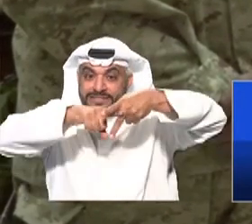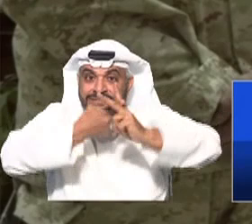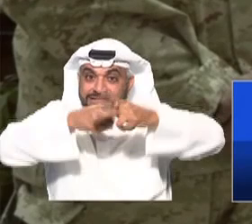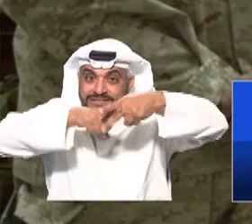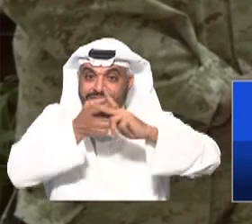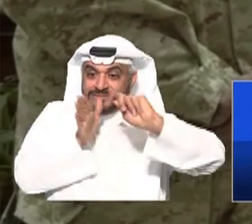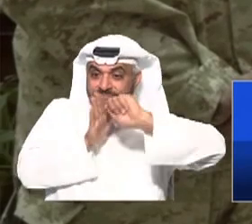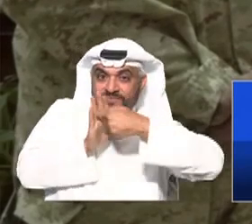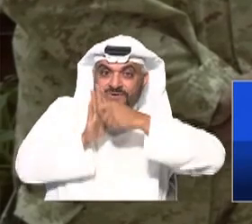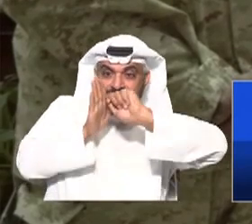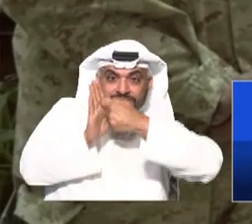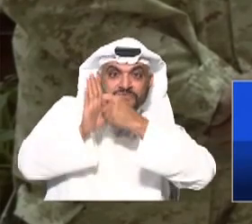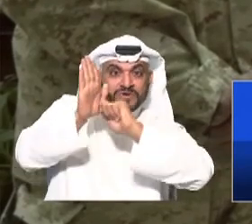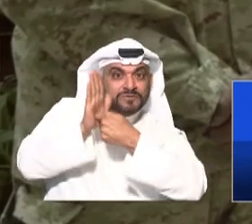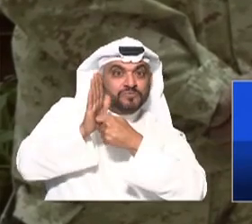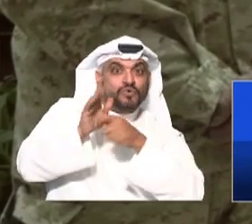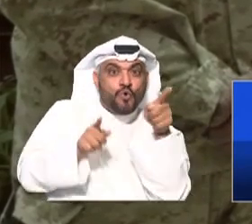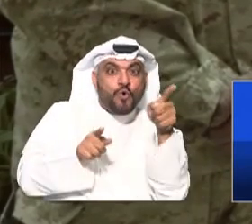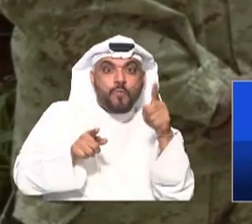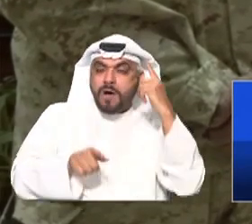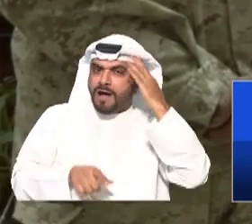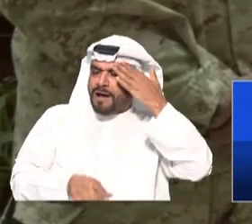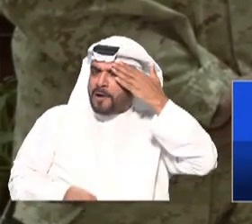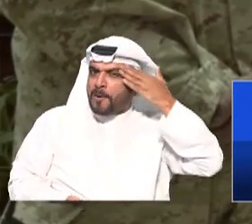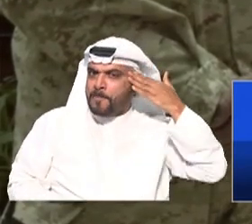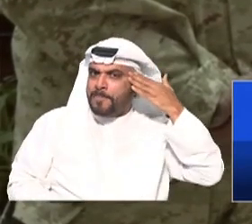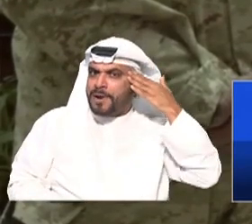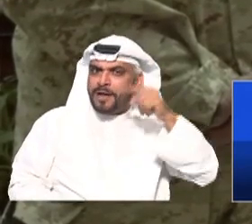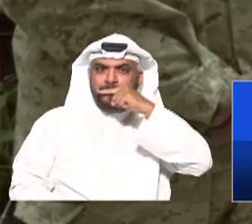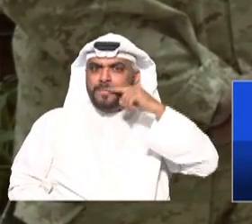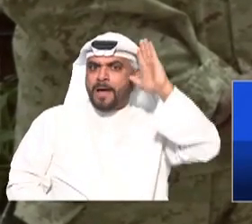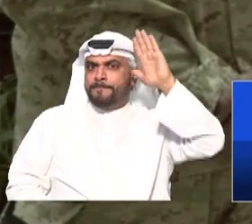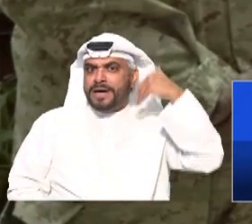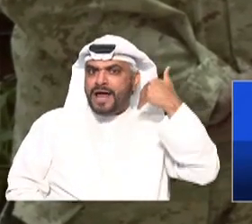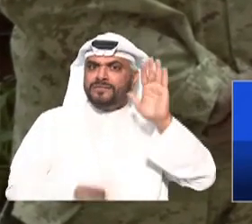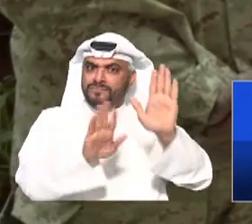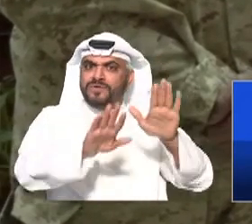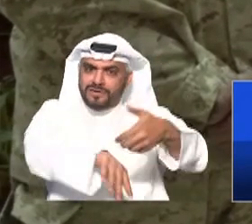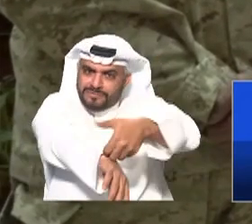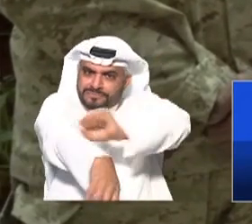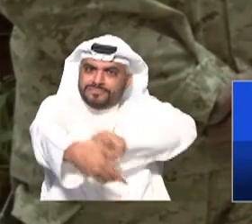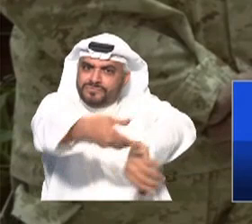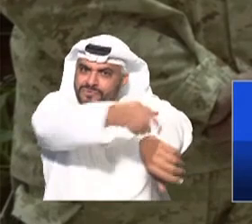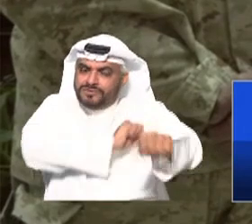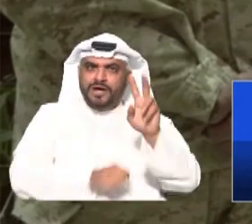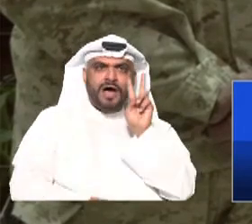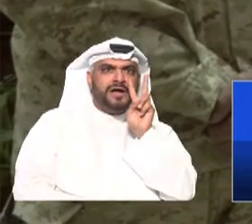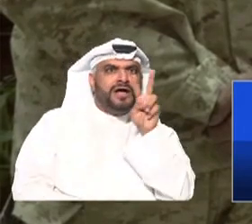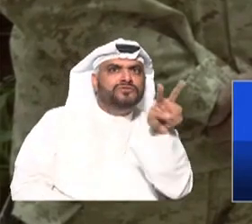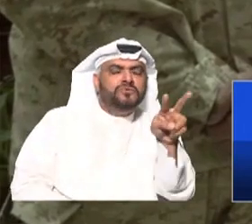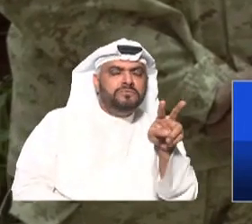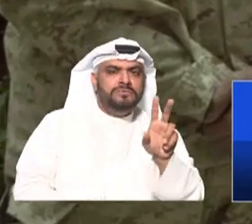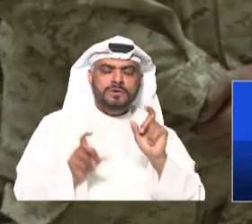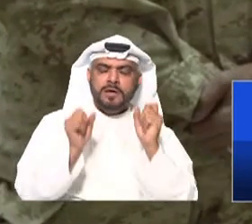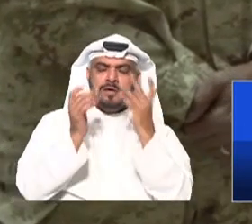نفسها. بناتنا موجودين هناك في الورش، موجودين. رحت الورش